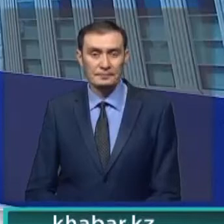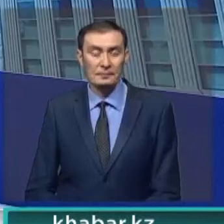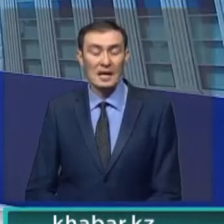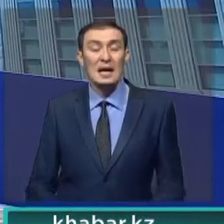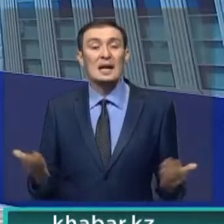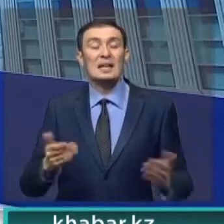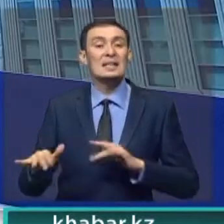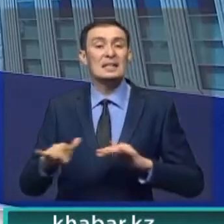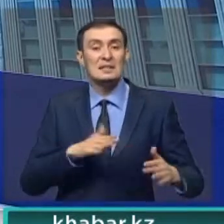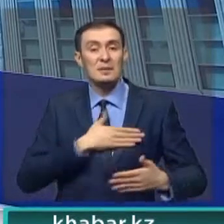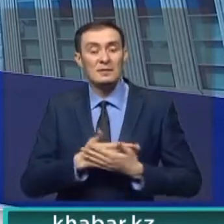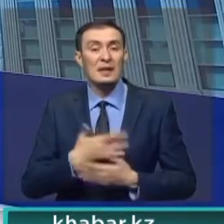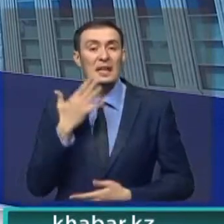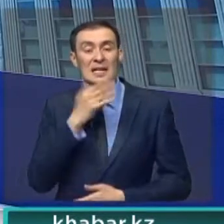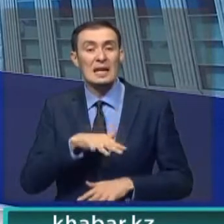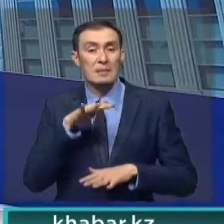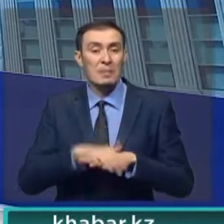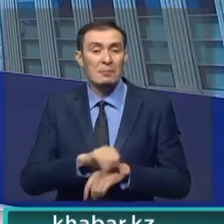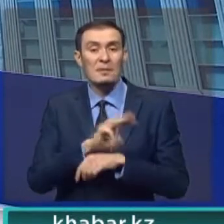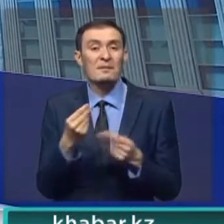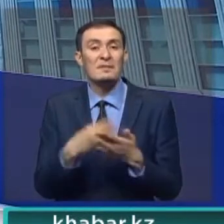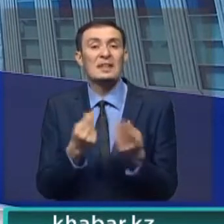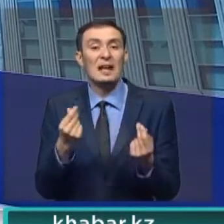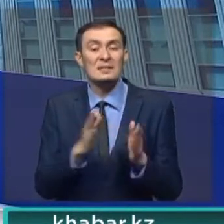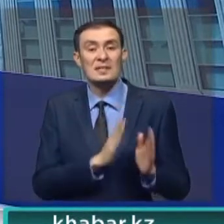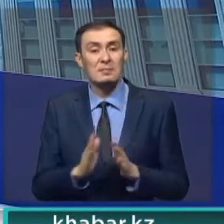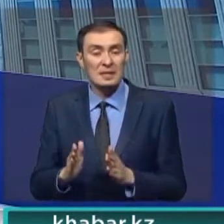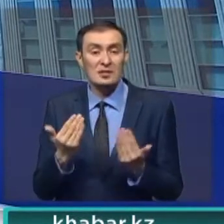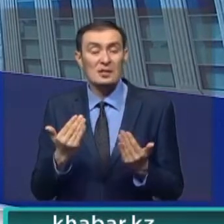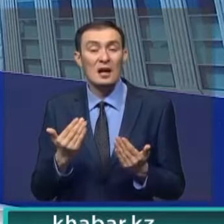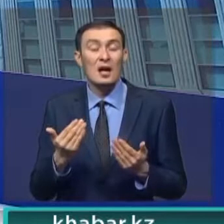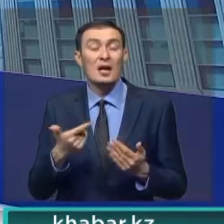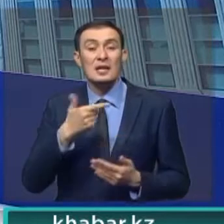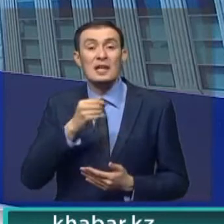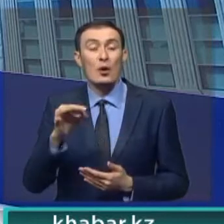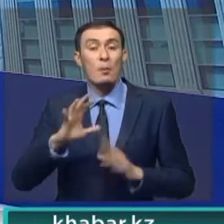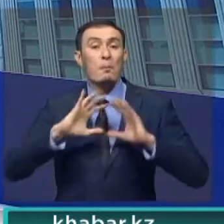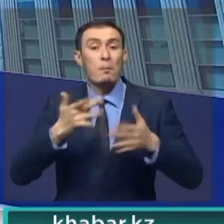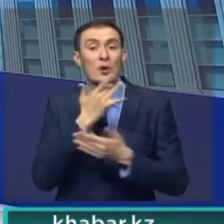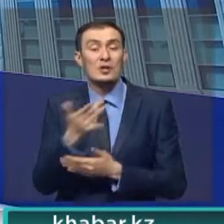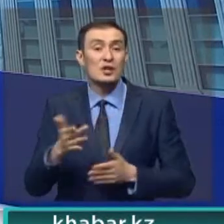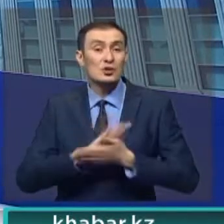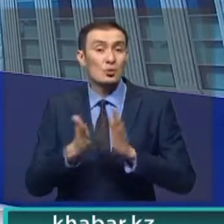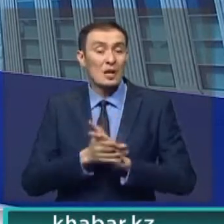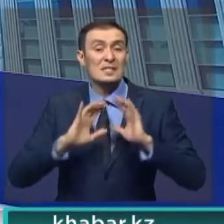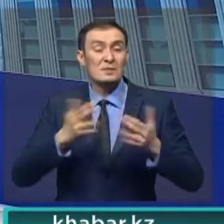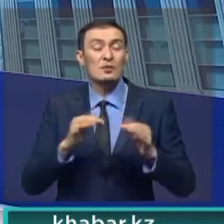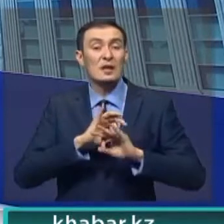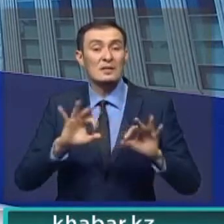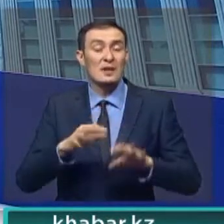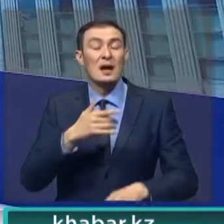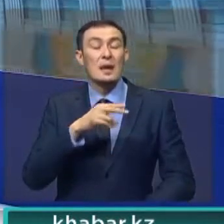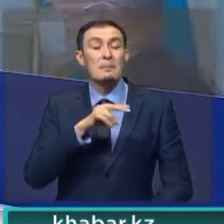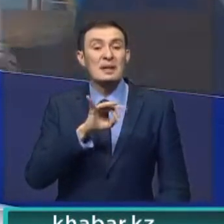какие действия предпринимает нацбанк по обеспечению финансовой стабильности на фоне геополитической ситуации в мире президенту рассказал галымжан